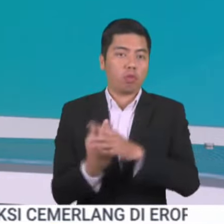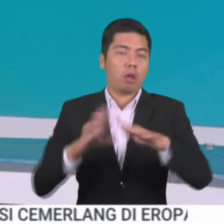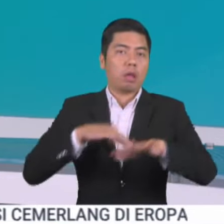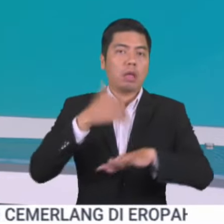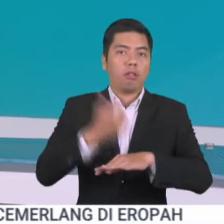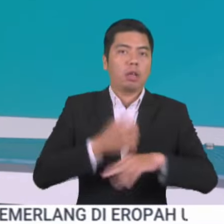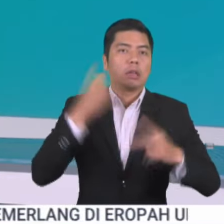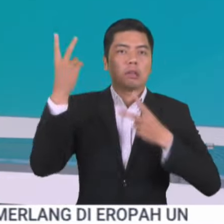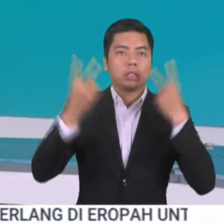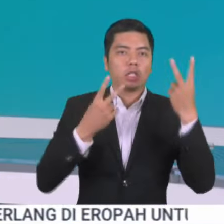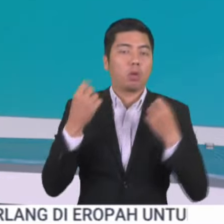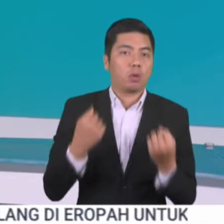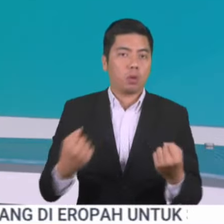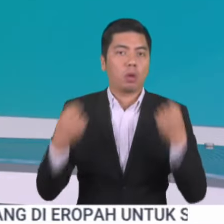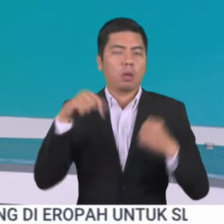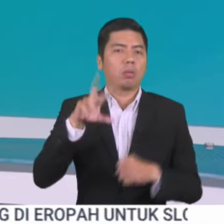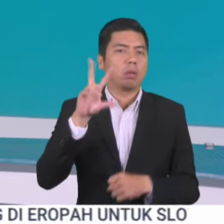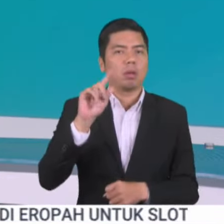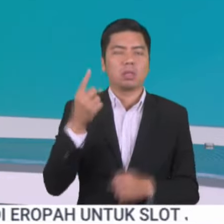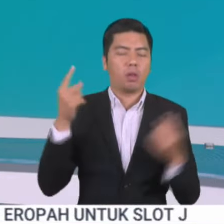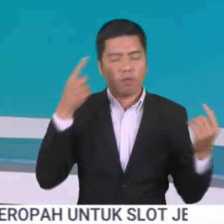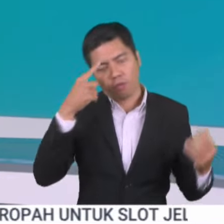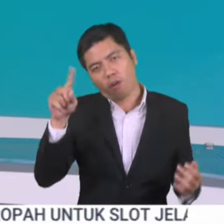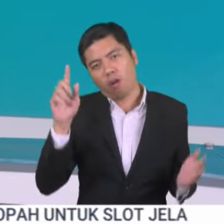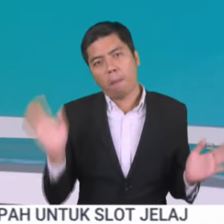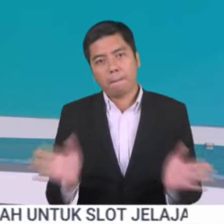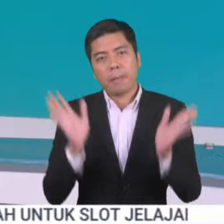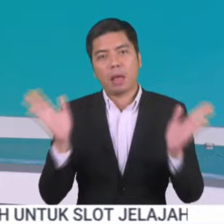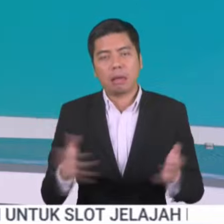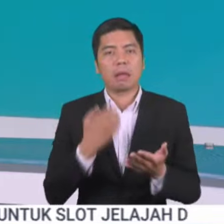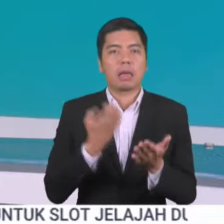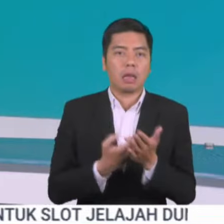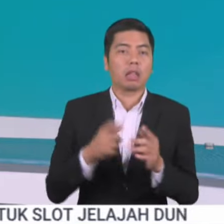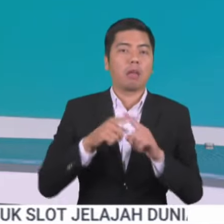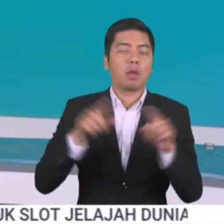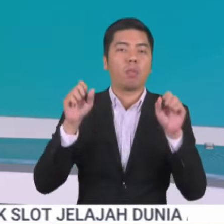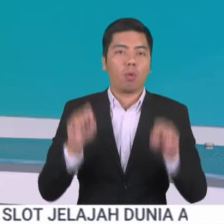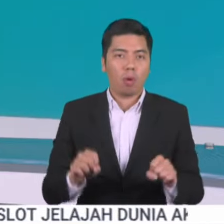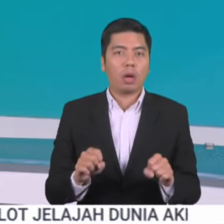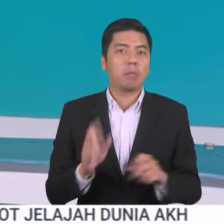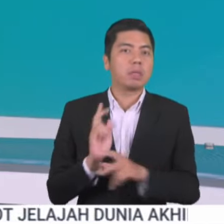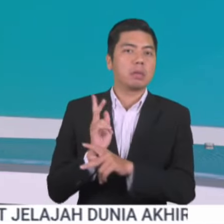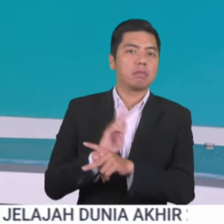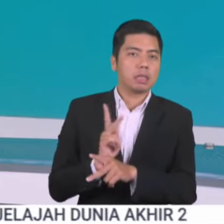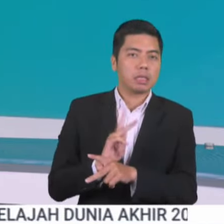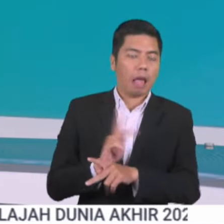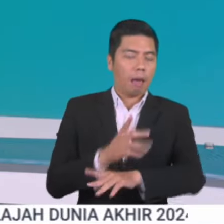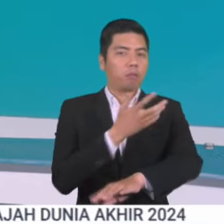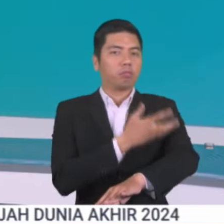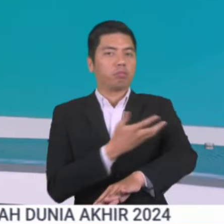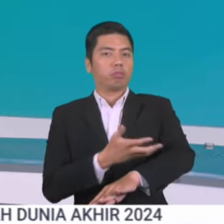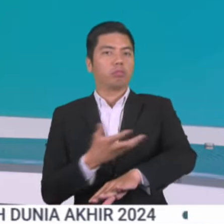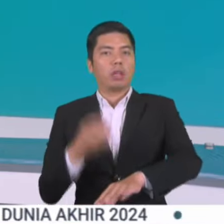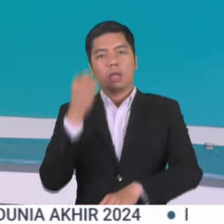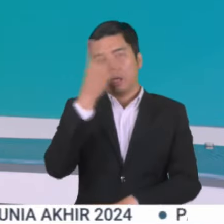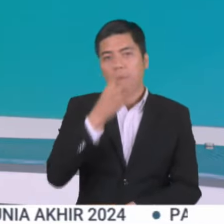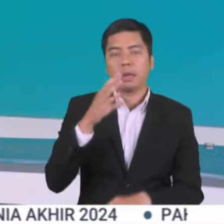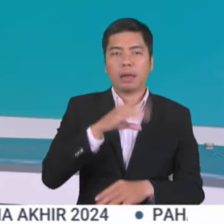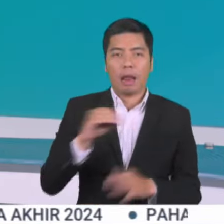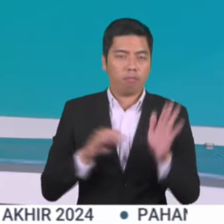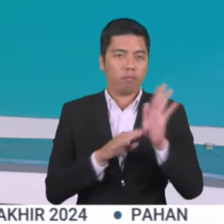pelancongan mampan ia bukan sahaja bagi memupuk perkembangan ekonomi tetapi juga melindungi keunikan warisan budaya serta